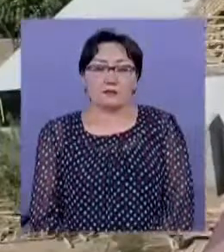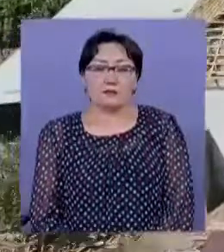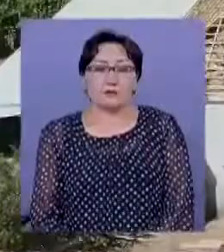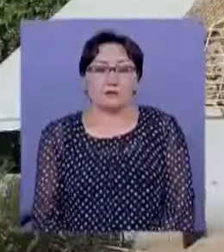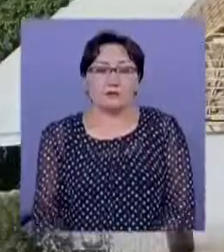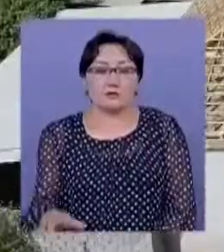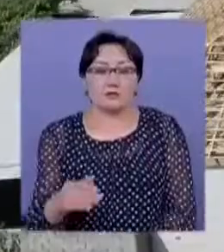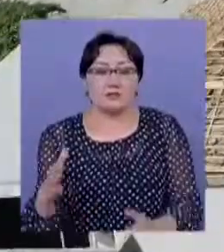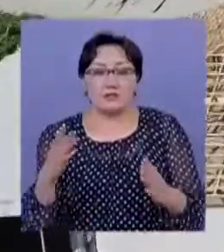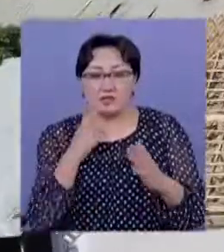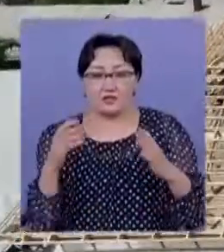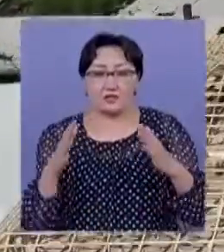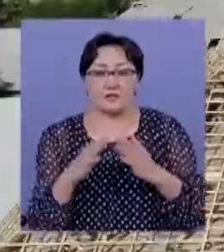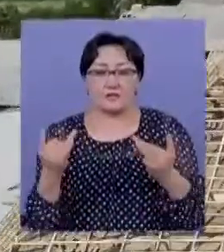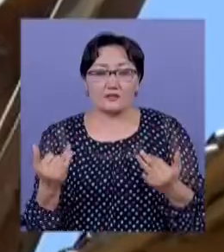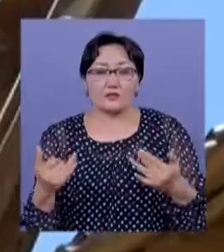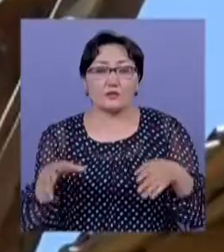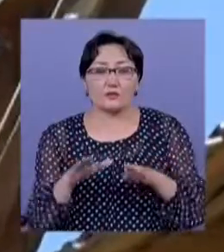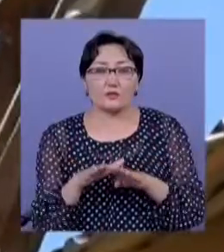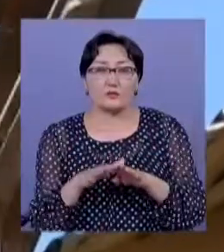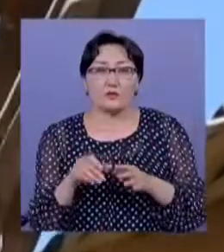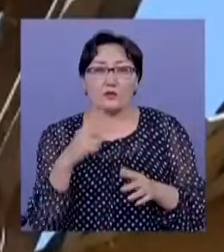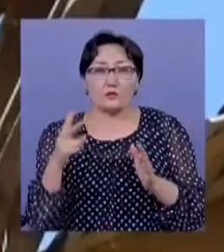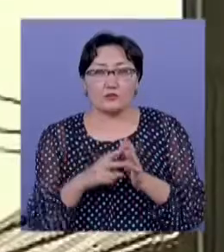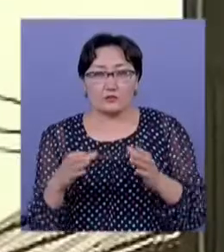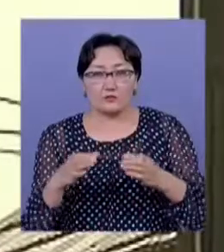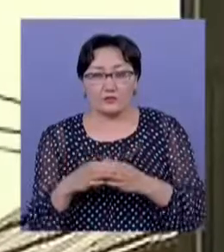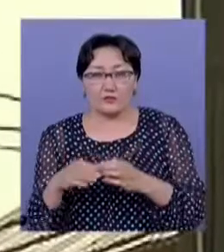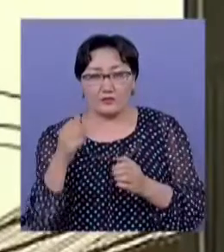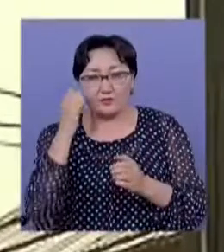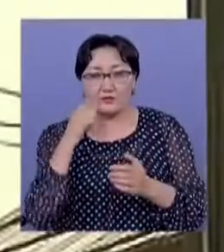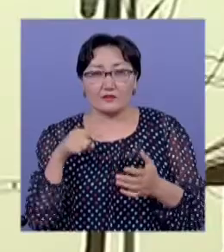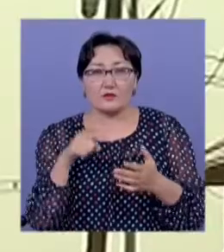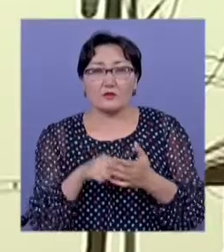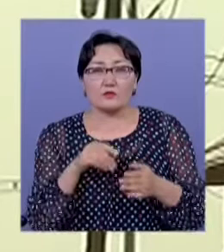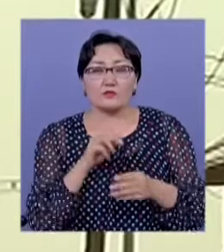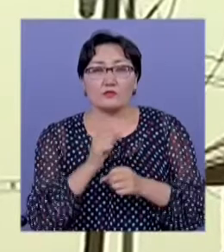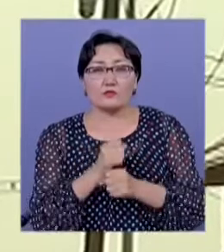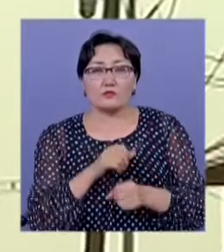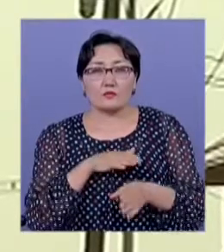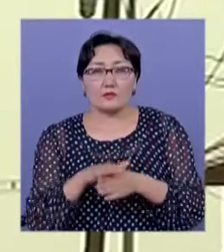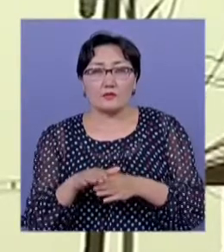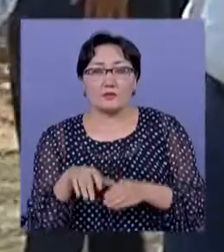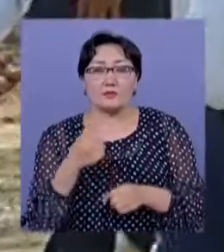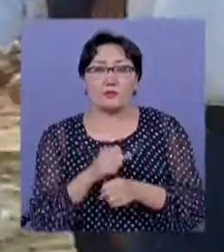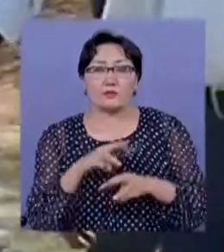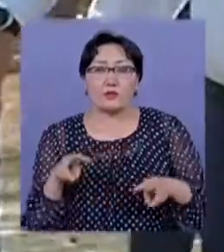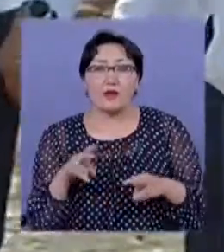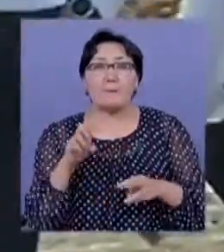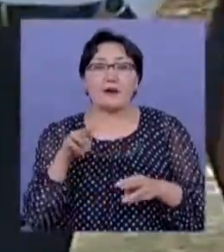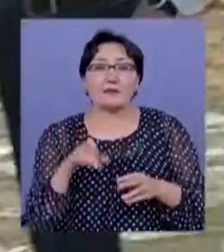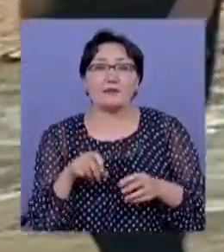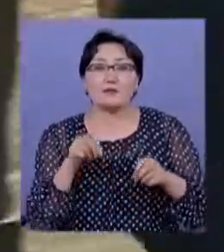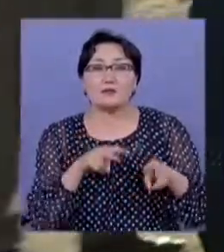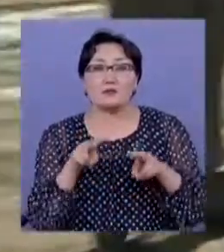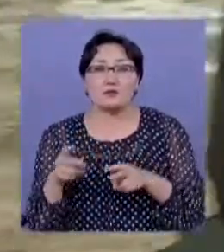Кілең қызыл шатырлы арыстың қазіргі келбеті осындай. 17 секторға бөлінген ескі шаһарда тоқтаусыз жүріп жатқан жұмысты үкімет басшысы Асқар Мамин тексеруге келді.